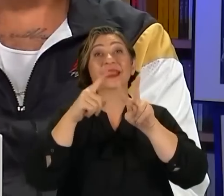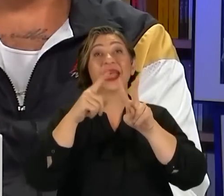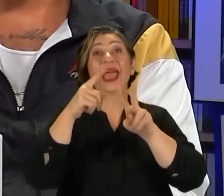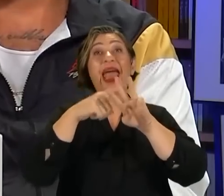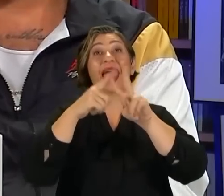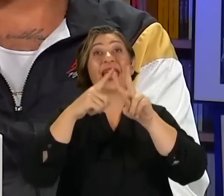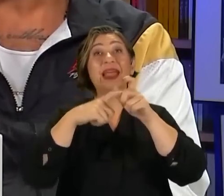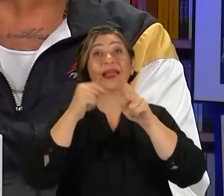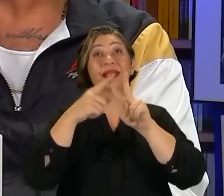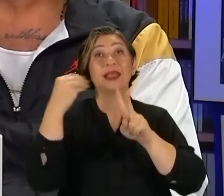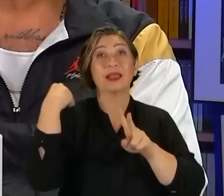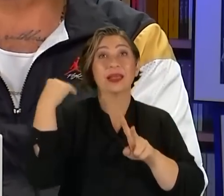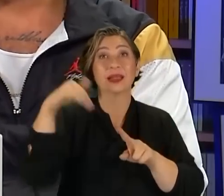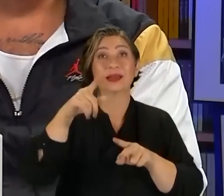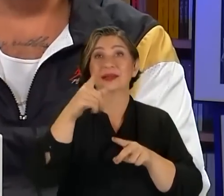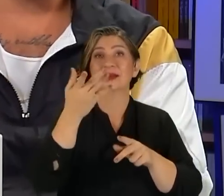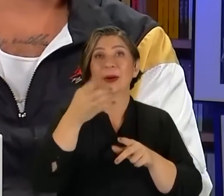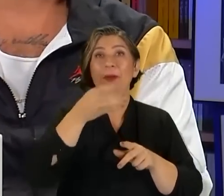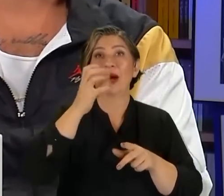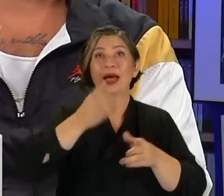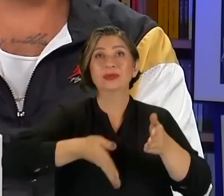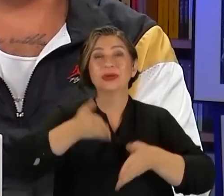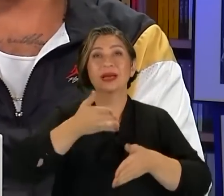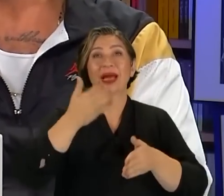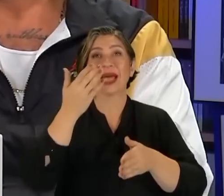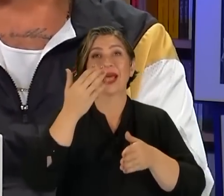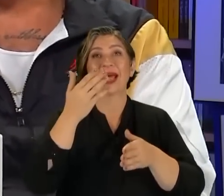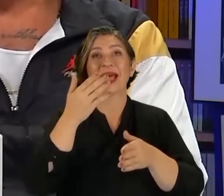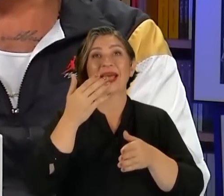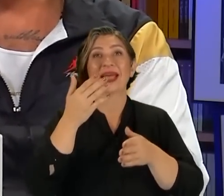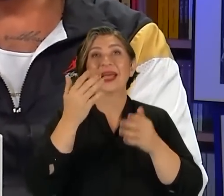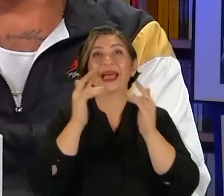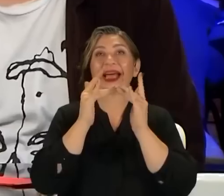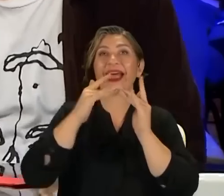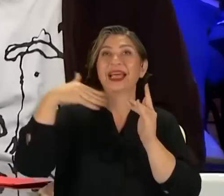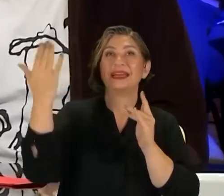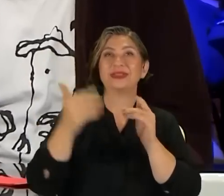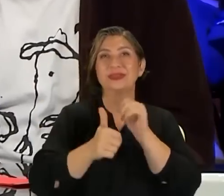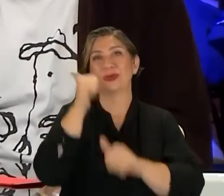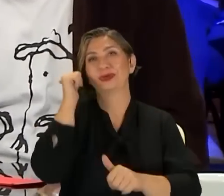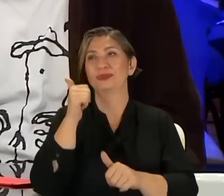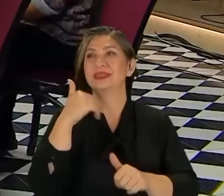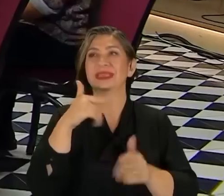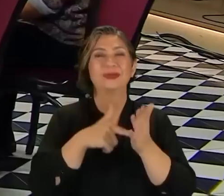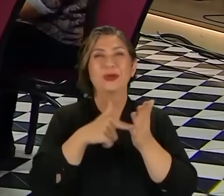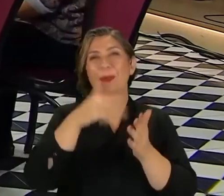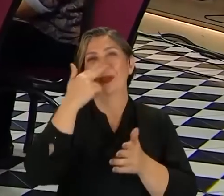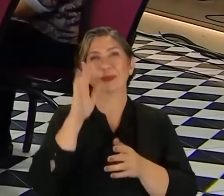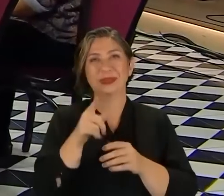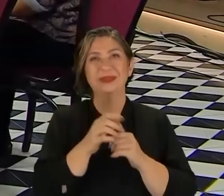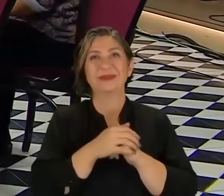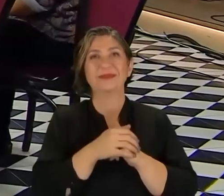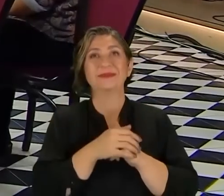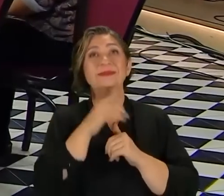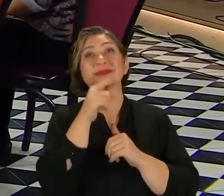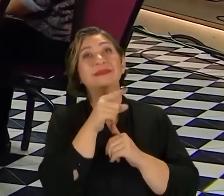geldi. Benimki neresi oluyor? Sen direkt Barlar Sokağı'ndasın. Ben Karagümrük. Yeni geldi ama karşıya özde tekrar dönecek. Evet. Ama Bahariye.